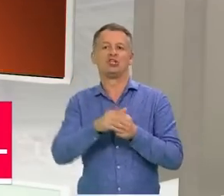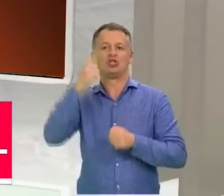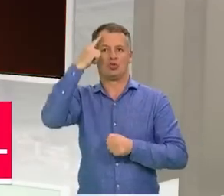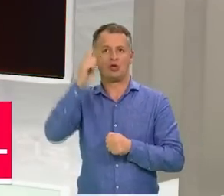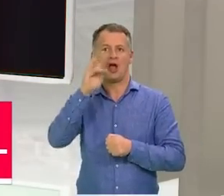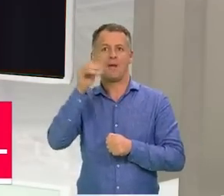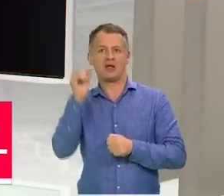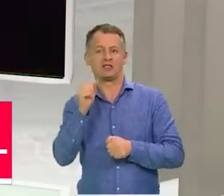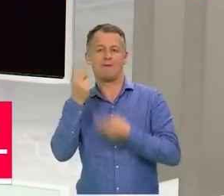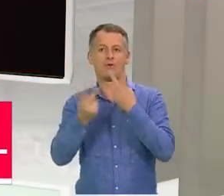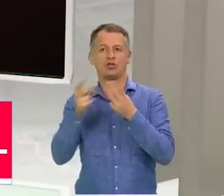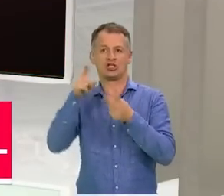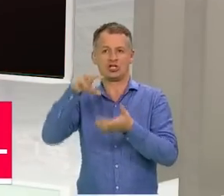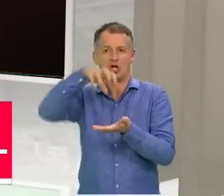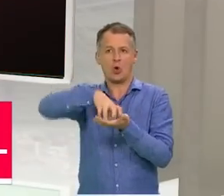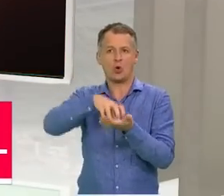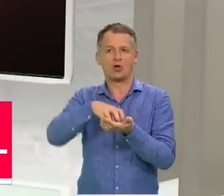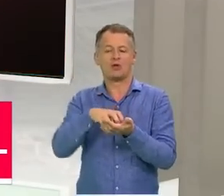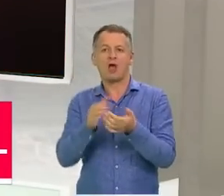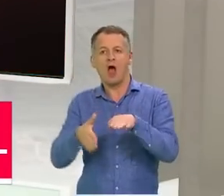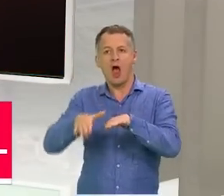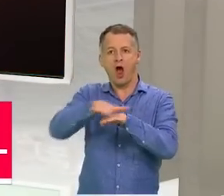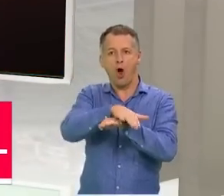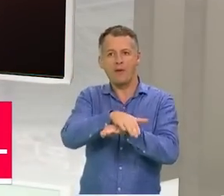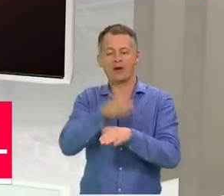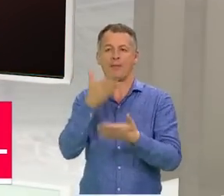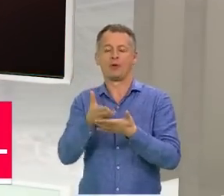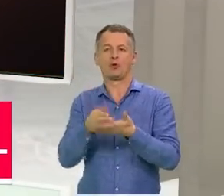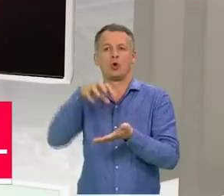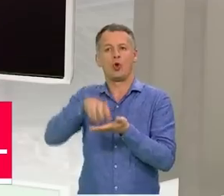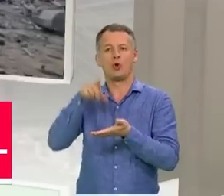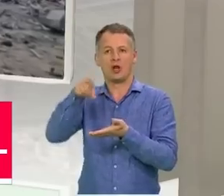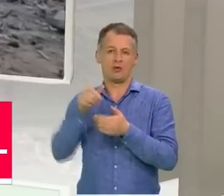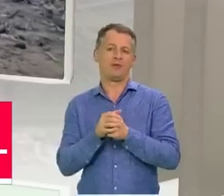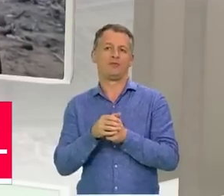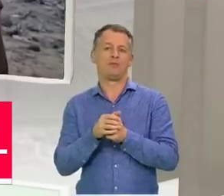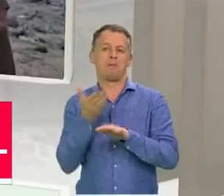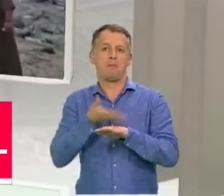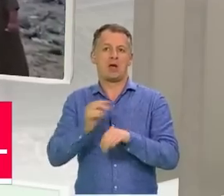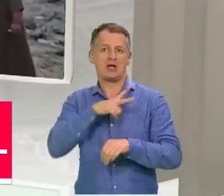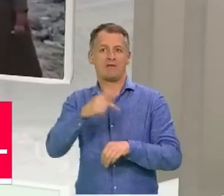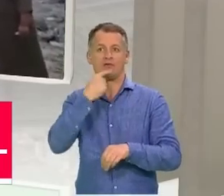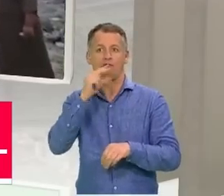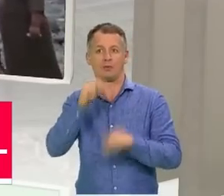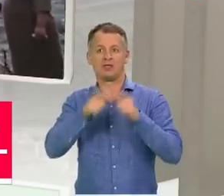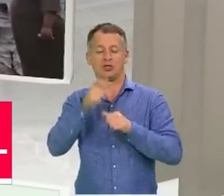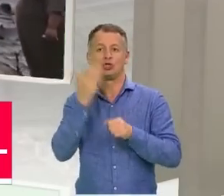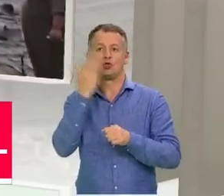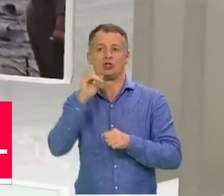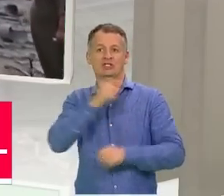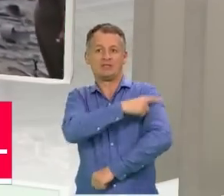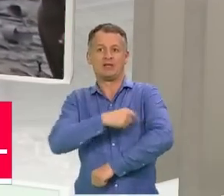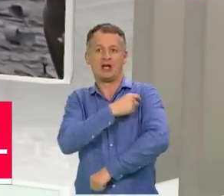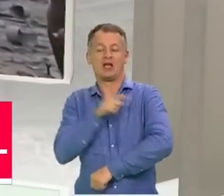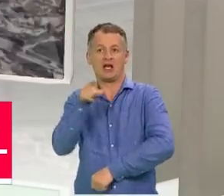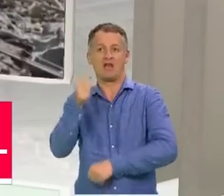că Hamas folosește astfel de locuri ca acoperire pentru taberele sale. Ba mai grav de atât, vorbim despre școli și spitale în